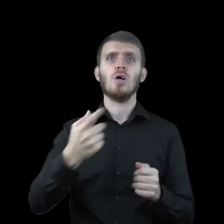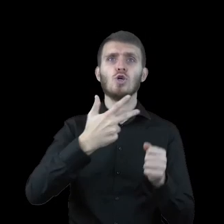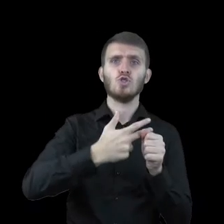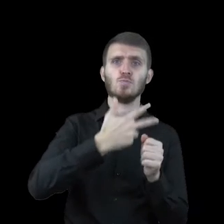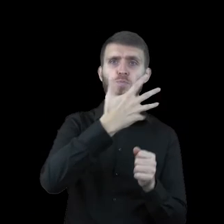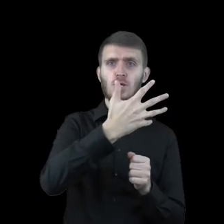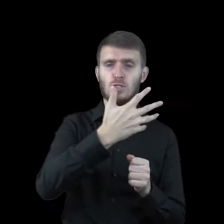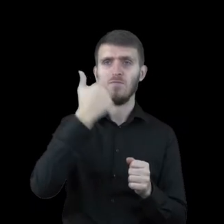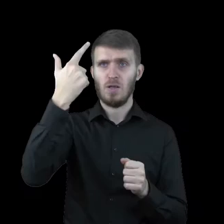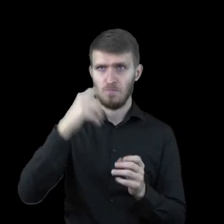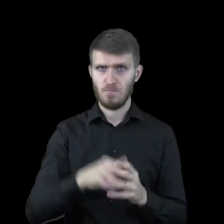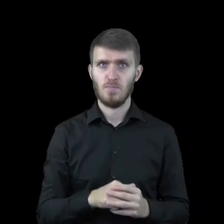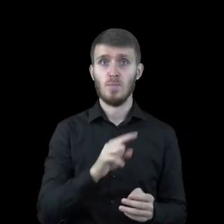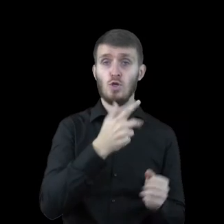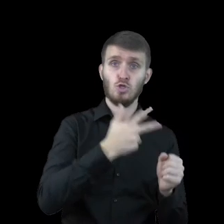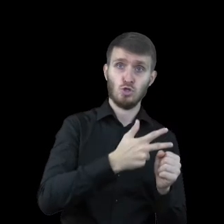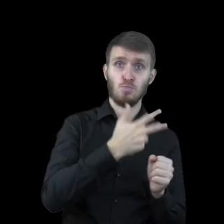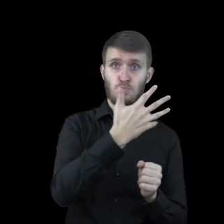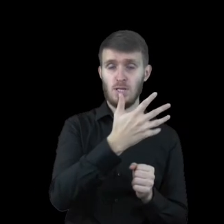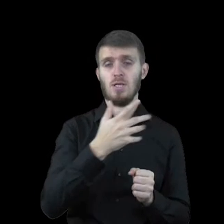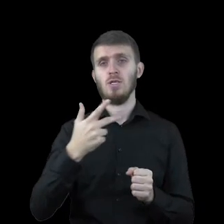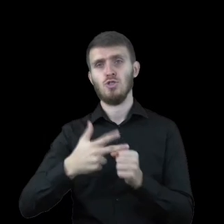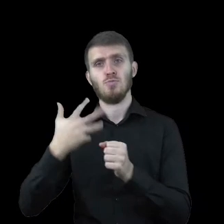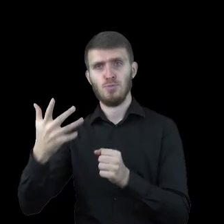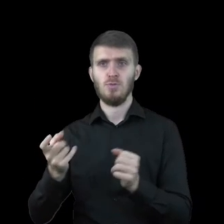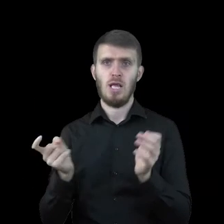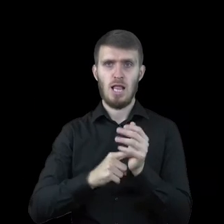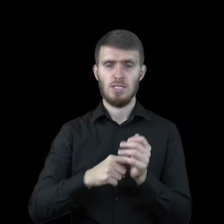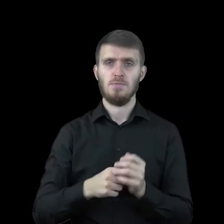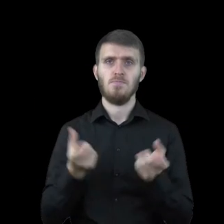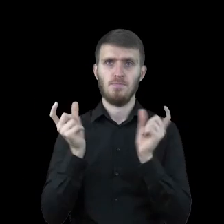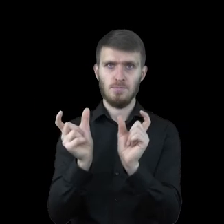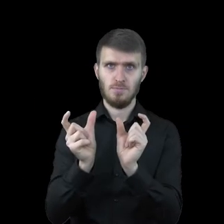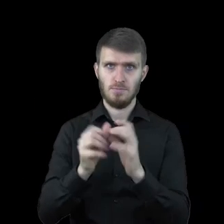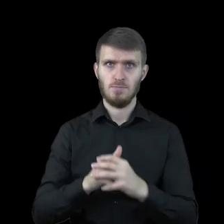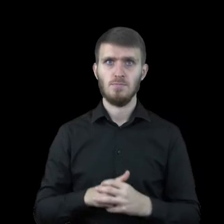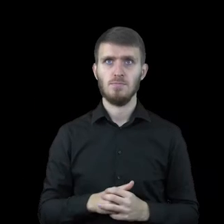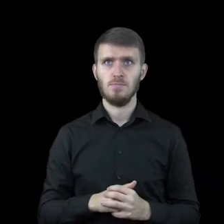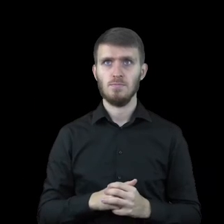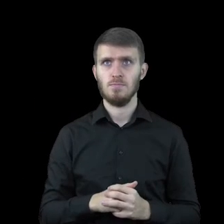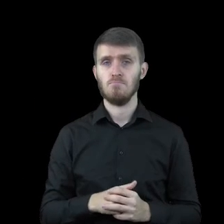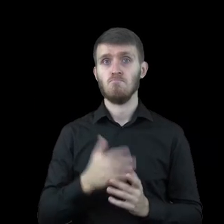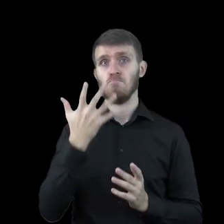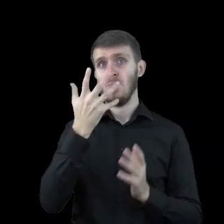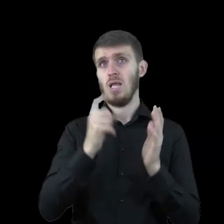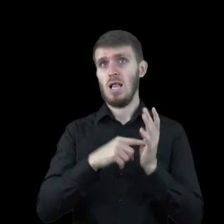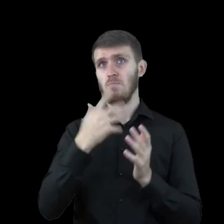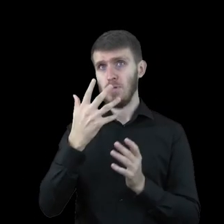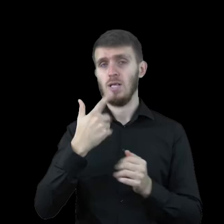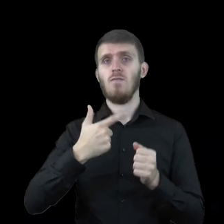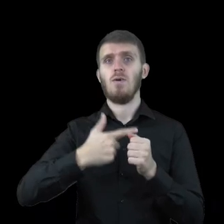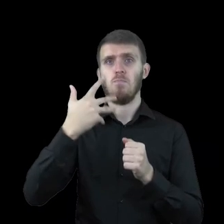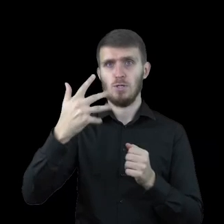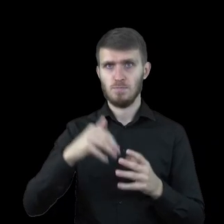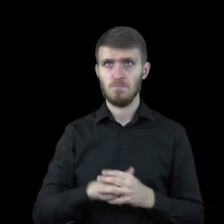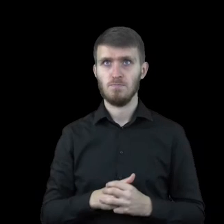Teraz ostatni element. 35 do kwadratu to jest 35 razy 35.